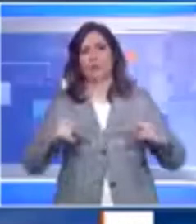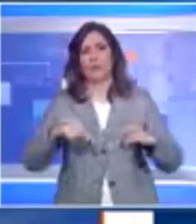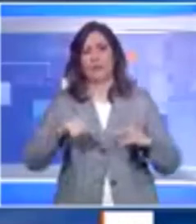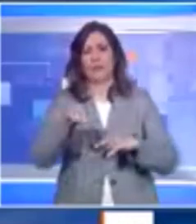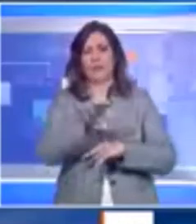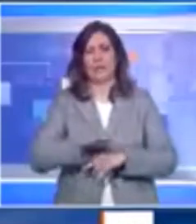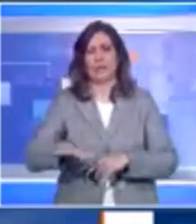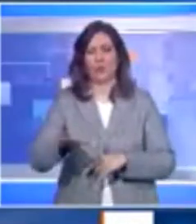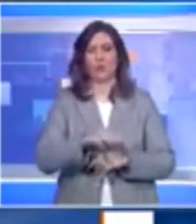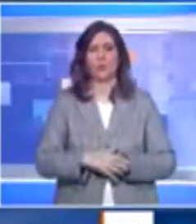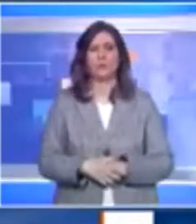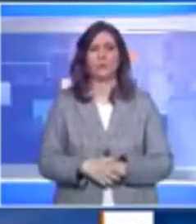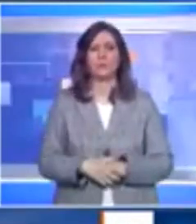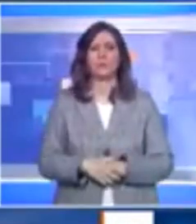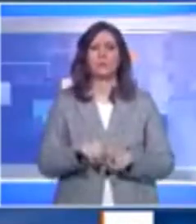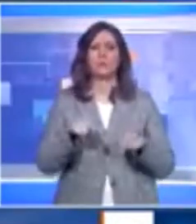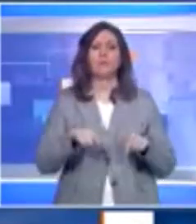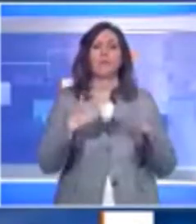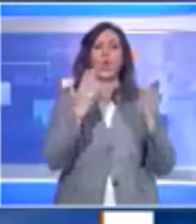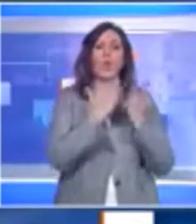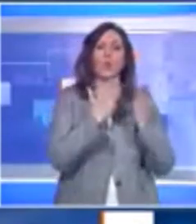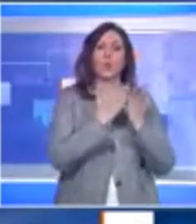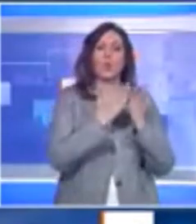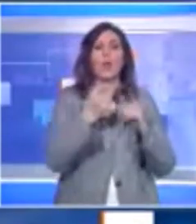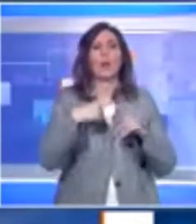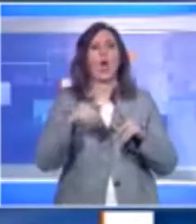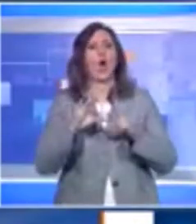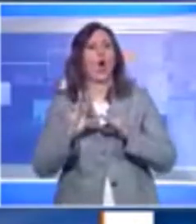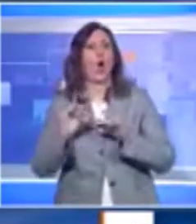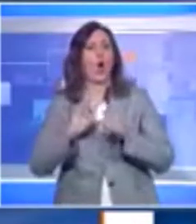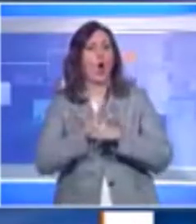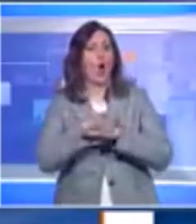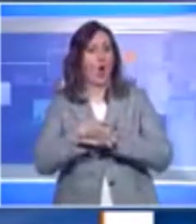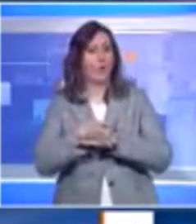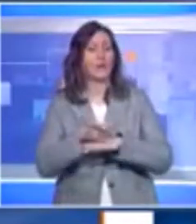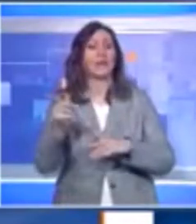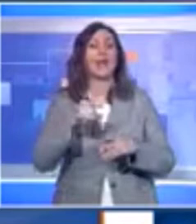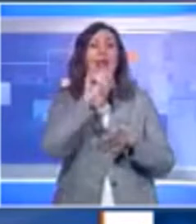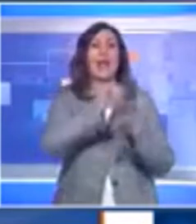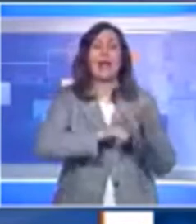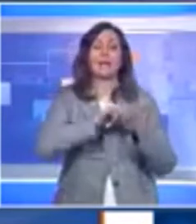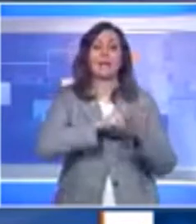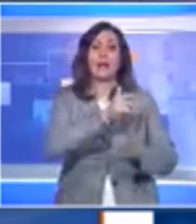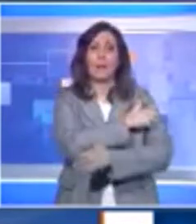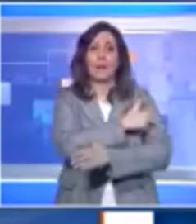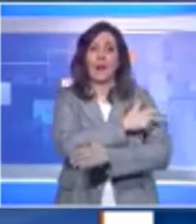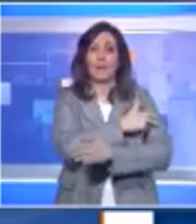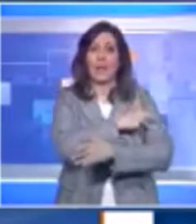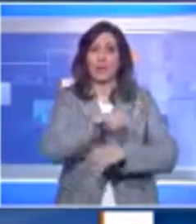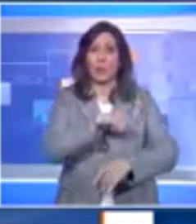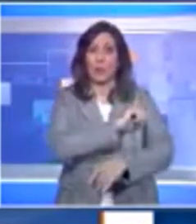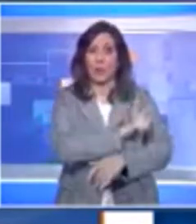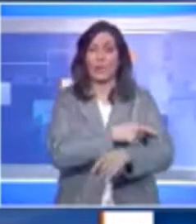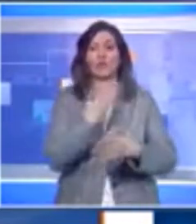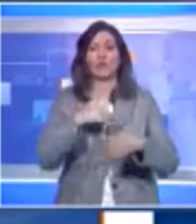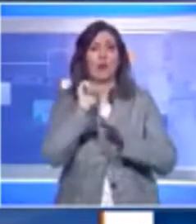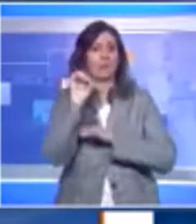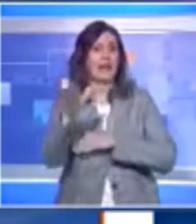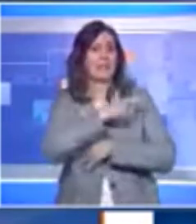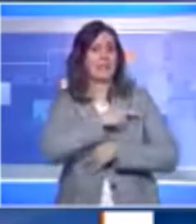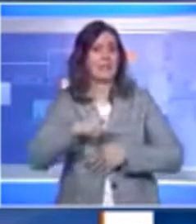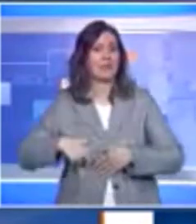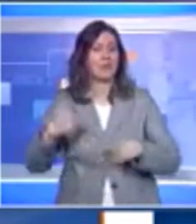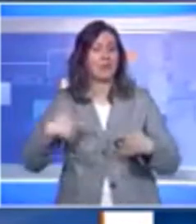e occupiamoci ora di scuole covi dopo la lettera del prefetto di potenza e i sindaci della provincia sulle ordinanze